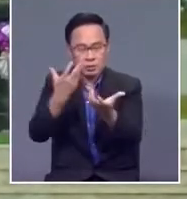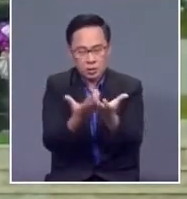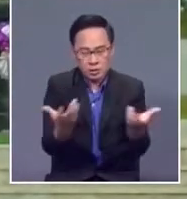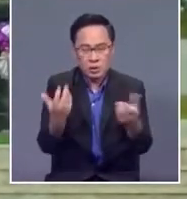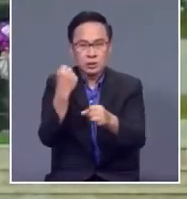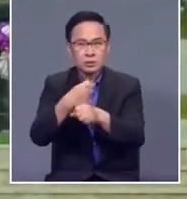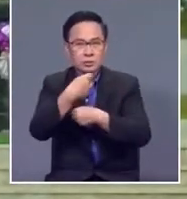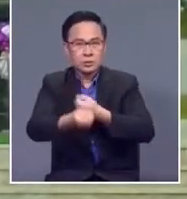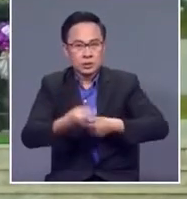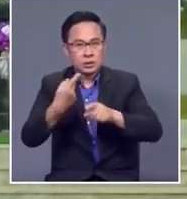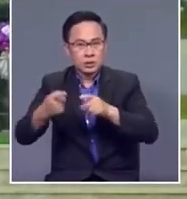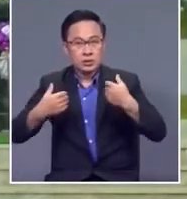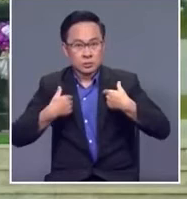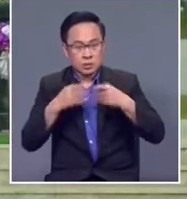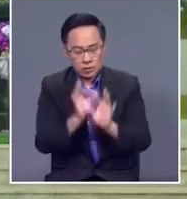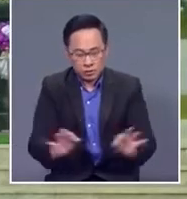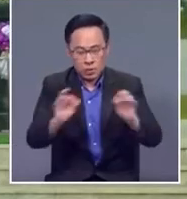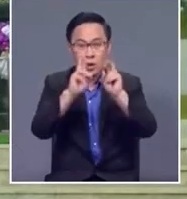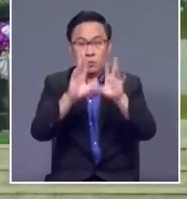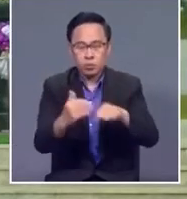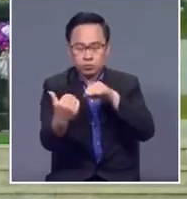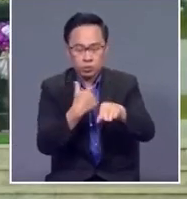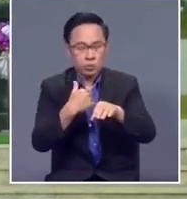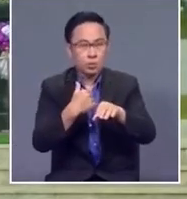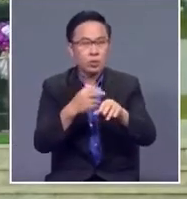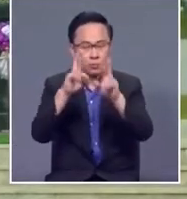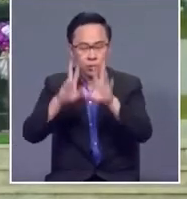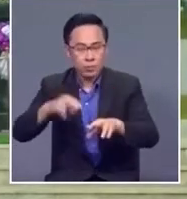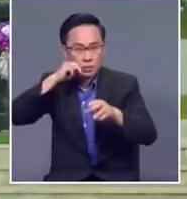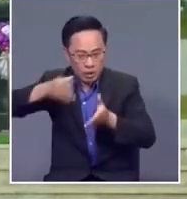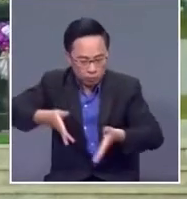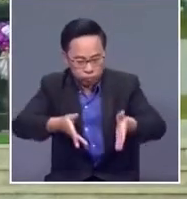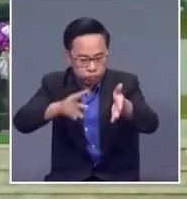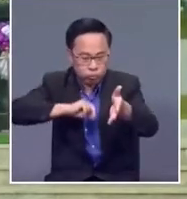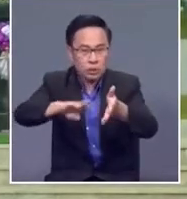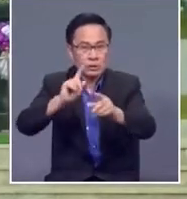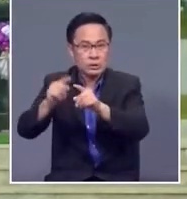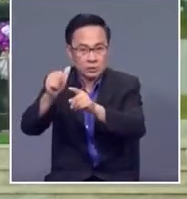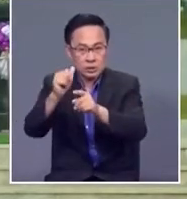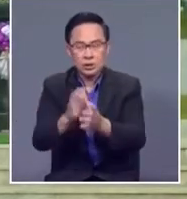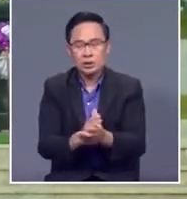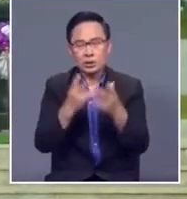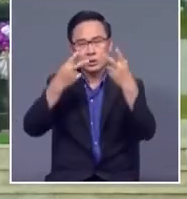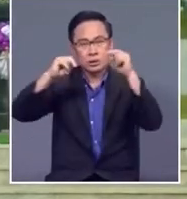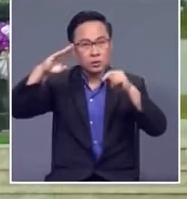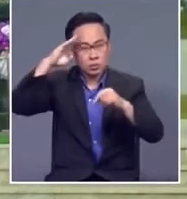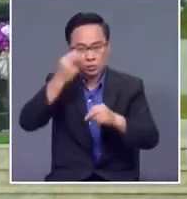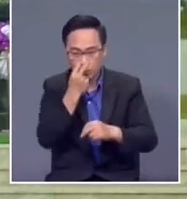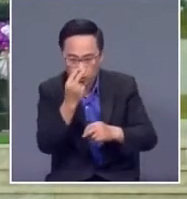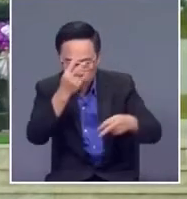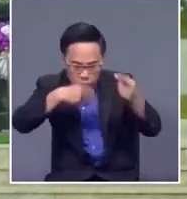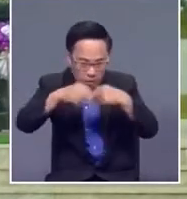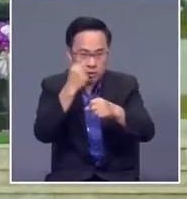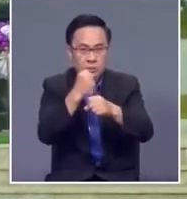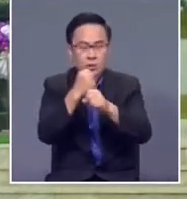ำคัญมากมายนะคะและยังมีระบบชลประทานที่สมบูรณ์อีกด้วยค่ะดังนั้นการที่ท่านนายกรัฐมนตรีจะเดินทางมาที่นี่นะคะก็จะมาติดตามเรื่องส